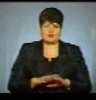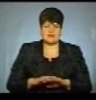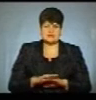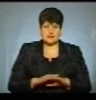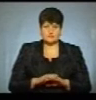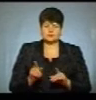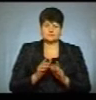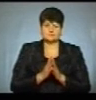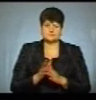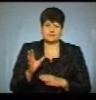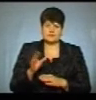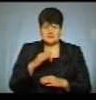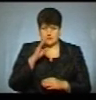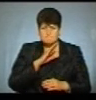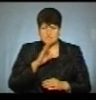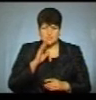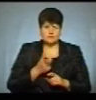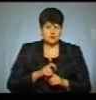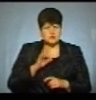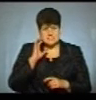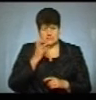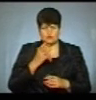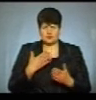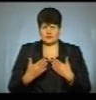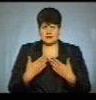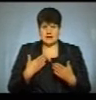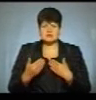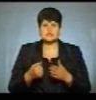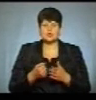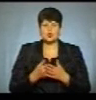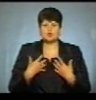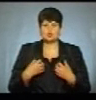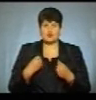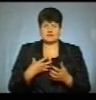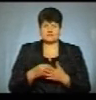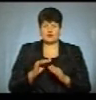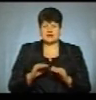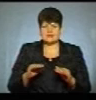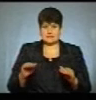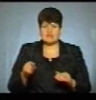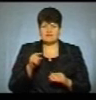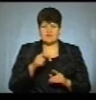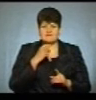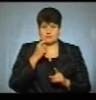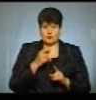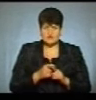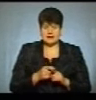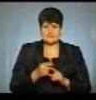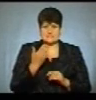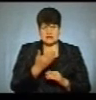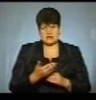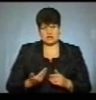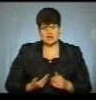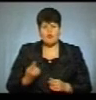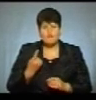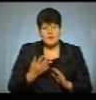Тому закликаю всіх батьків дуже серйозно віднестися до здоров'я своїх дітей, адже ви відповідальні за їхнє життя, це в